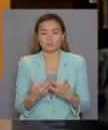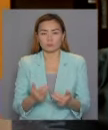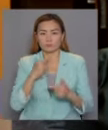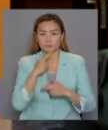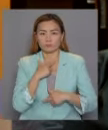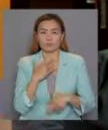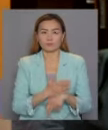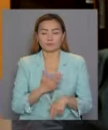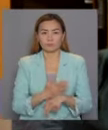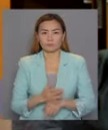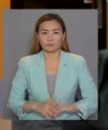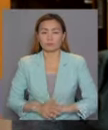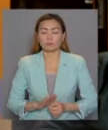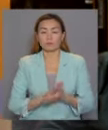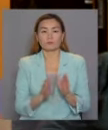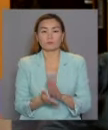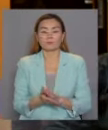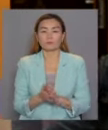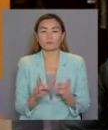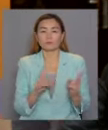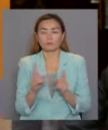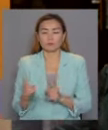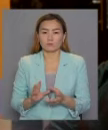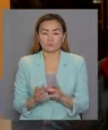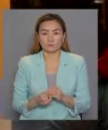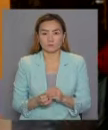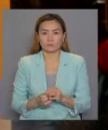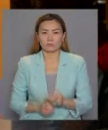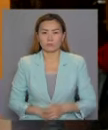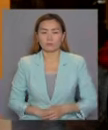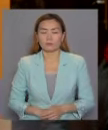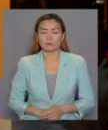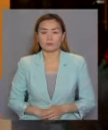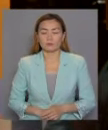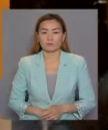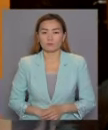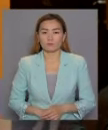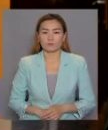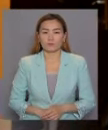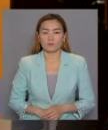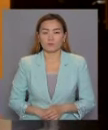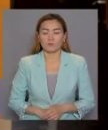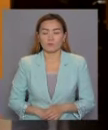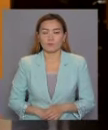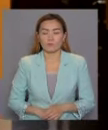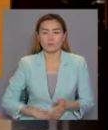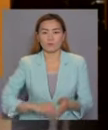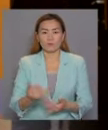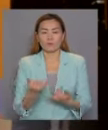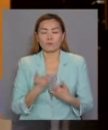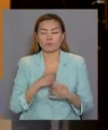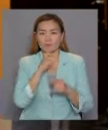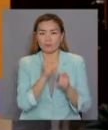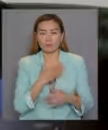қандай жағдайда, қандай жағдай болады екен деп, өзінің пандустарын салып беріп, осындай алып беріп отқанына